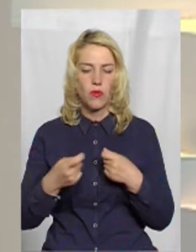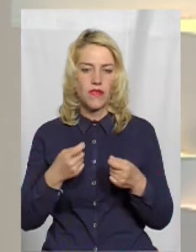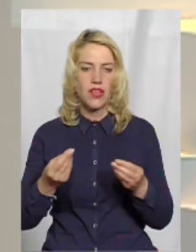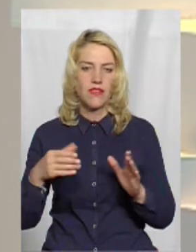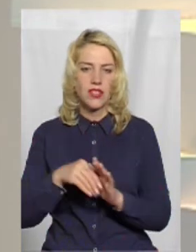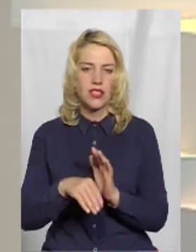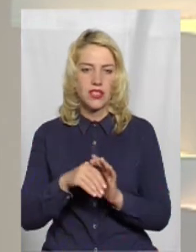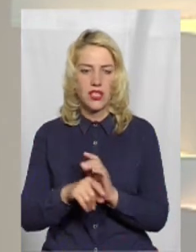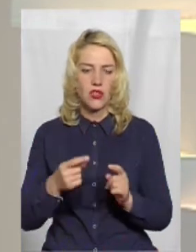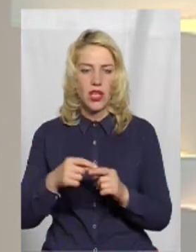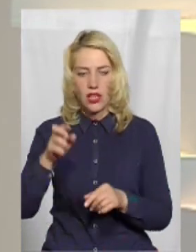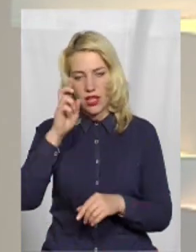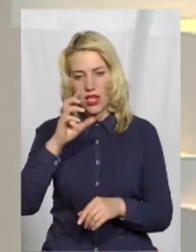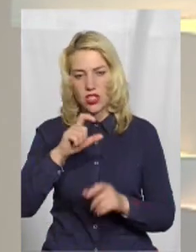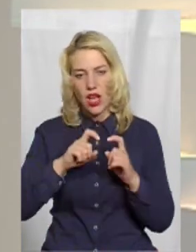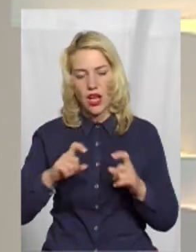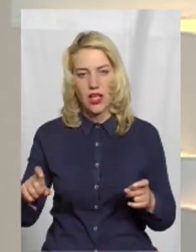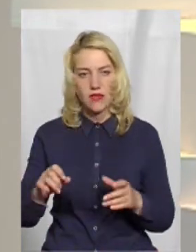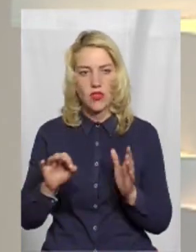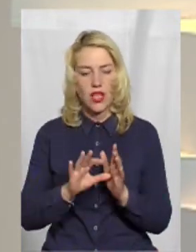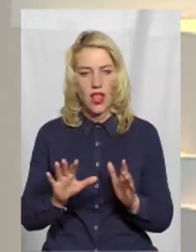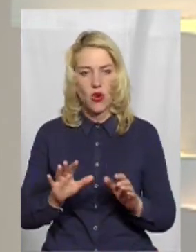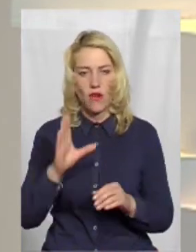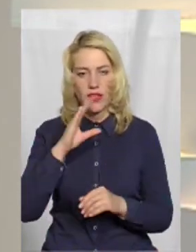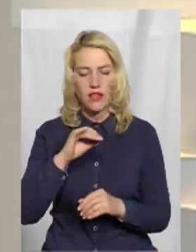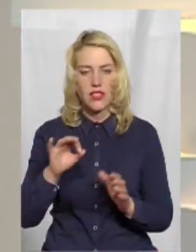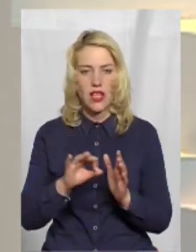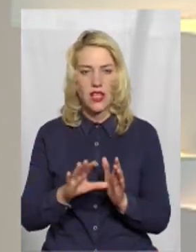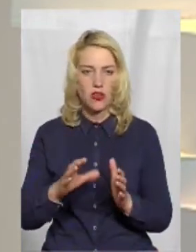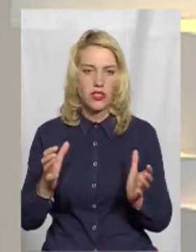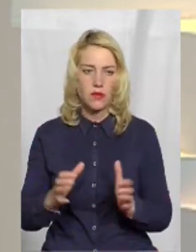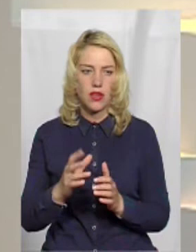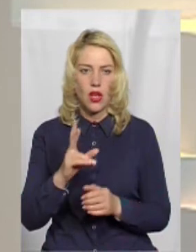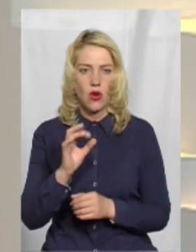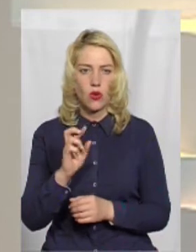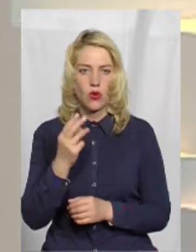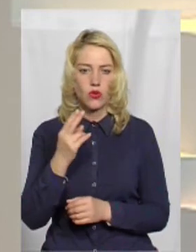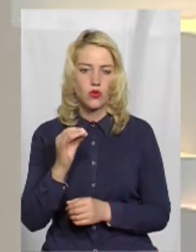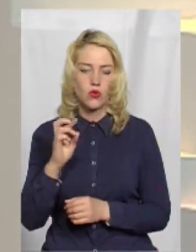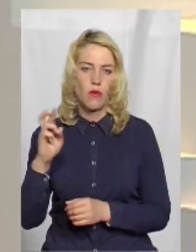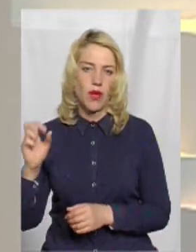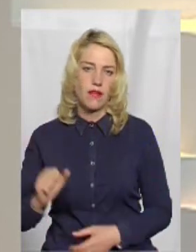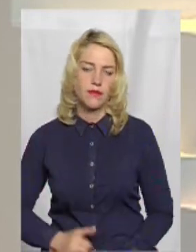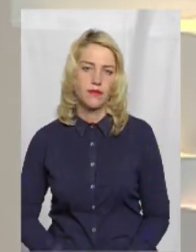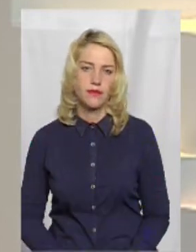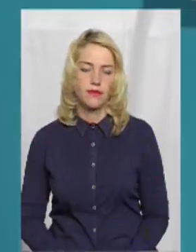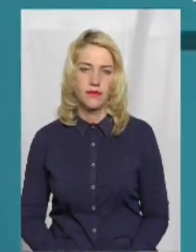відновлюваній енергетиці Держагентства з енергоефективності та енергозбереження України Валерій Коцюба. Подивимось і